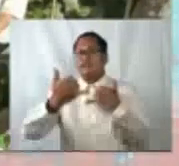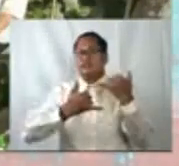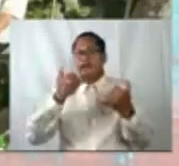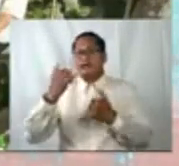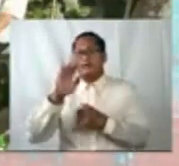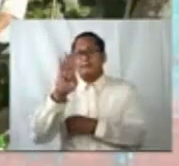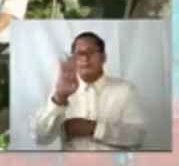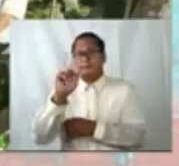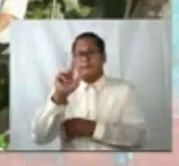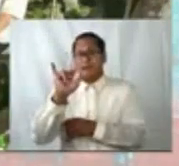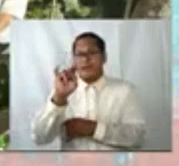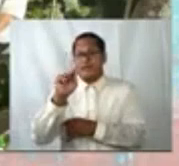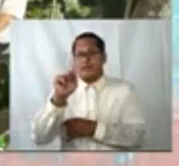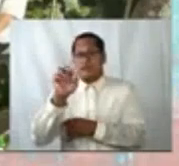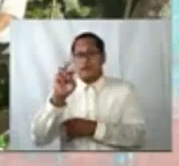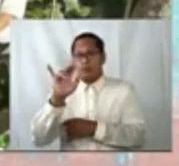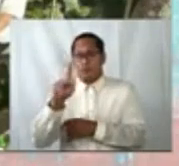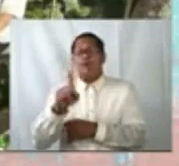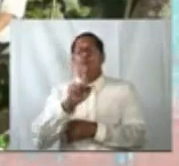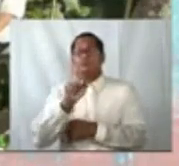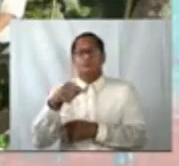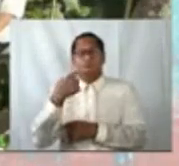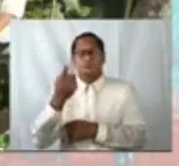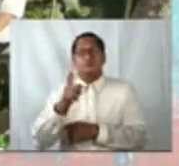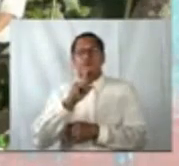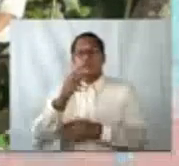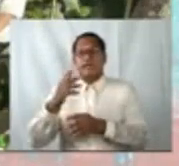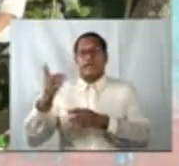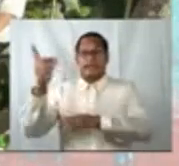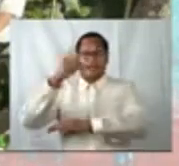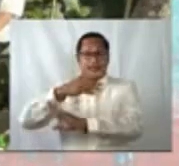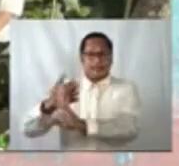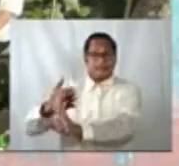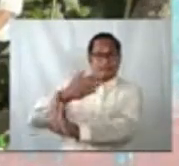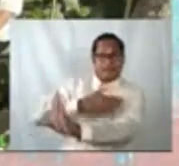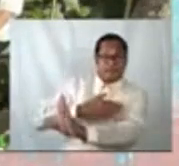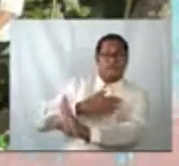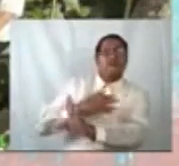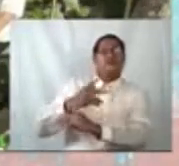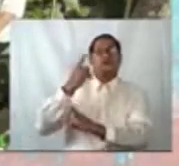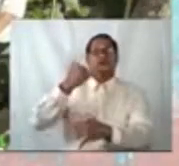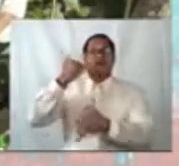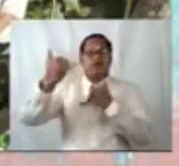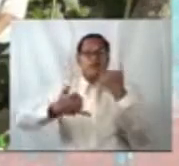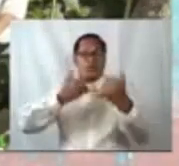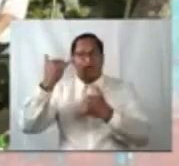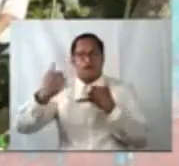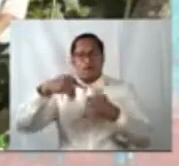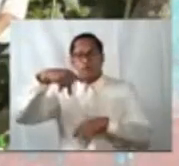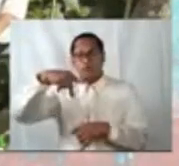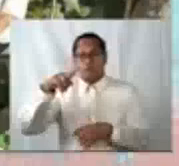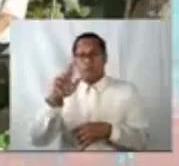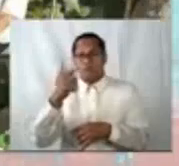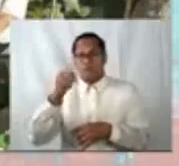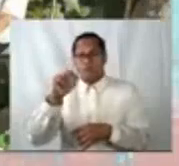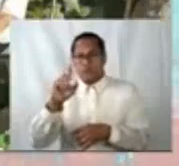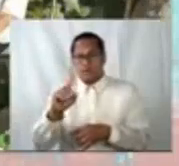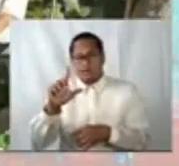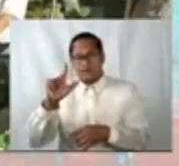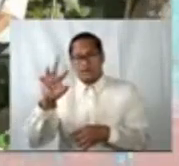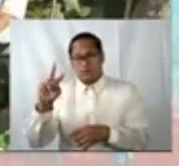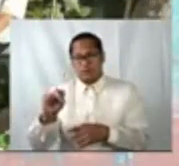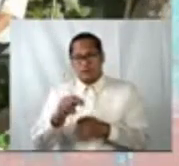24 na sinasabi mo, Professor Chow, that's a day after of the Cry of Pugad Lawin. And ano po ba muna yung ano po ninyo?